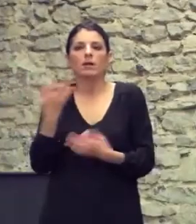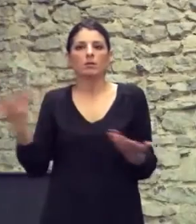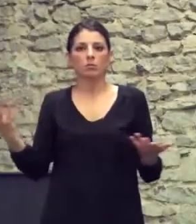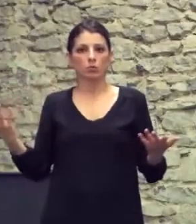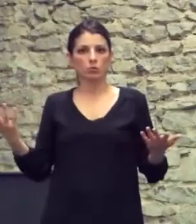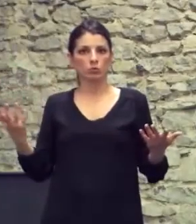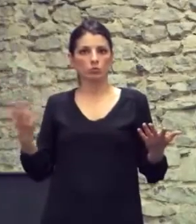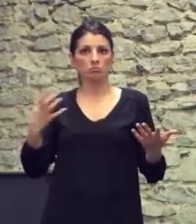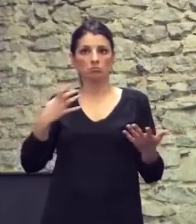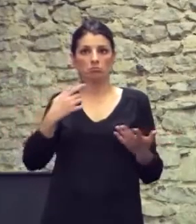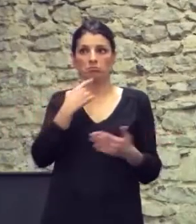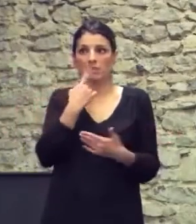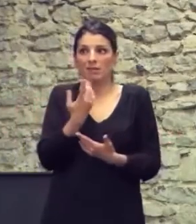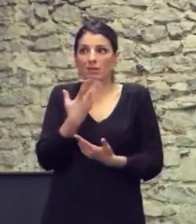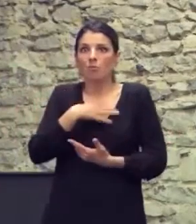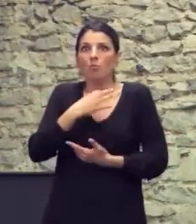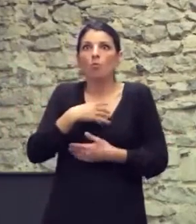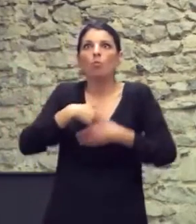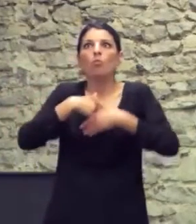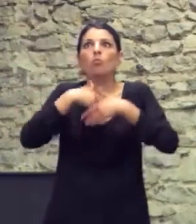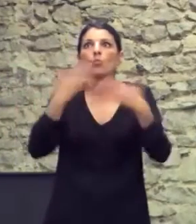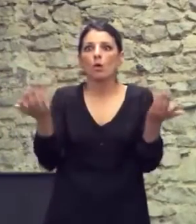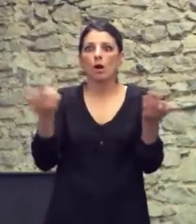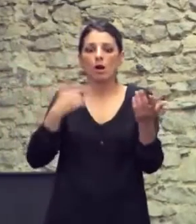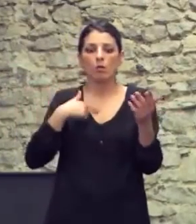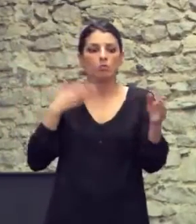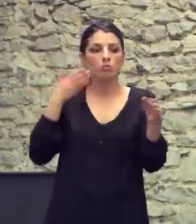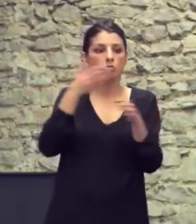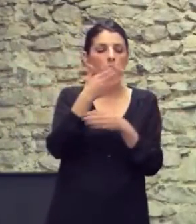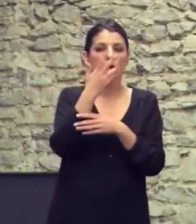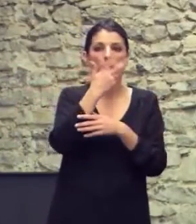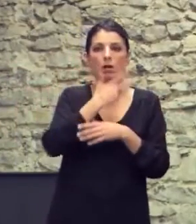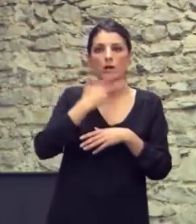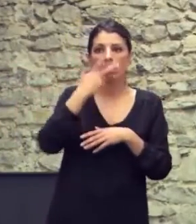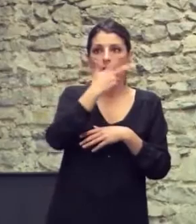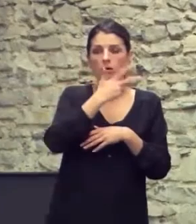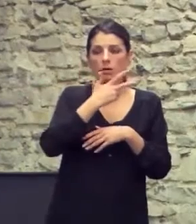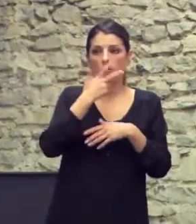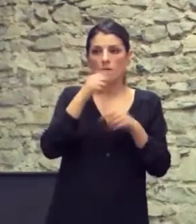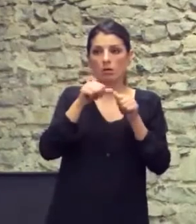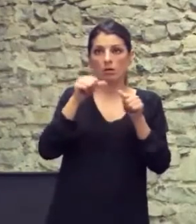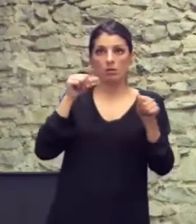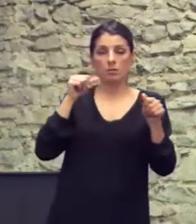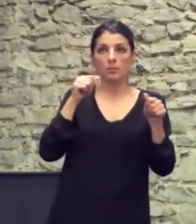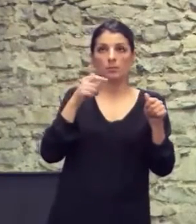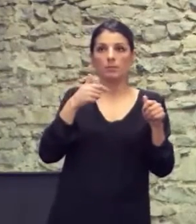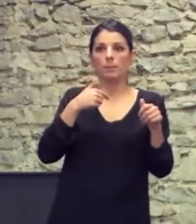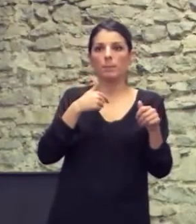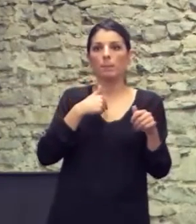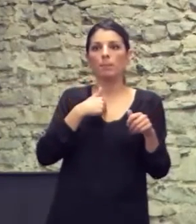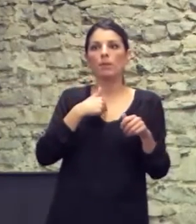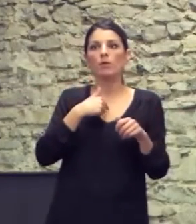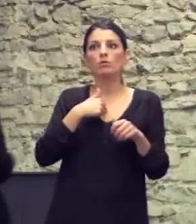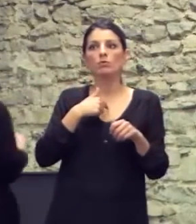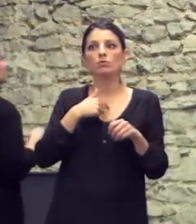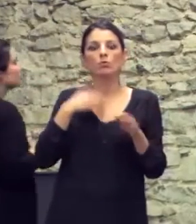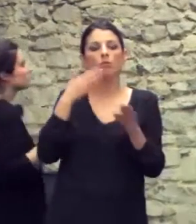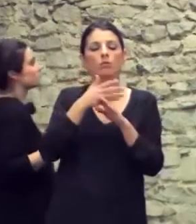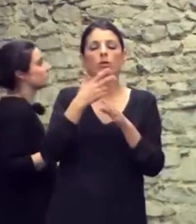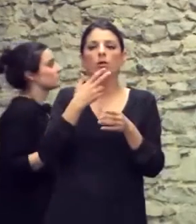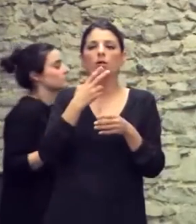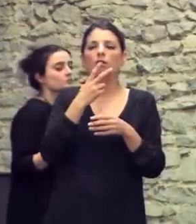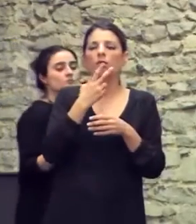ni ilobekin ikastolara joaten nintzenean, txiki-txikiak zirenean, nik hor bi urteko gelan eta hiru urteko